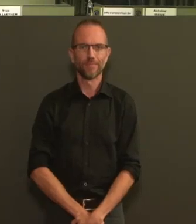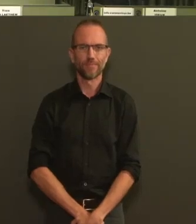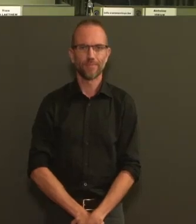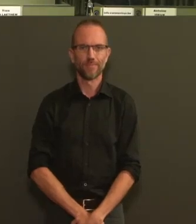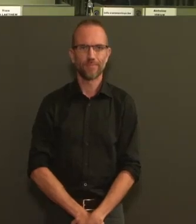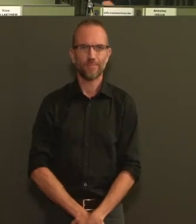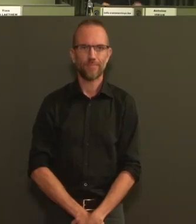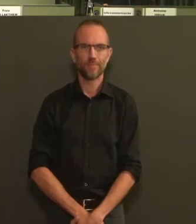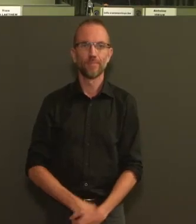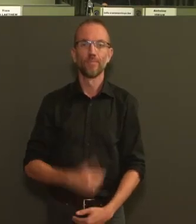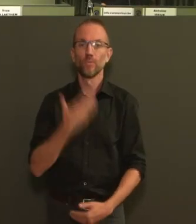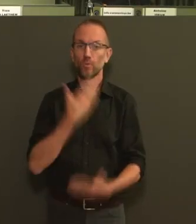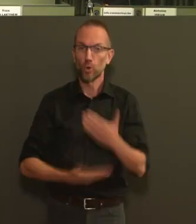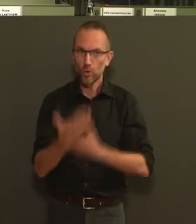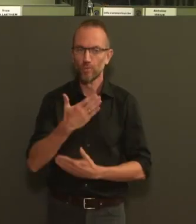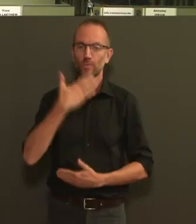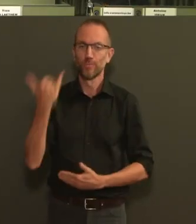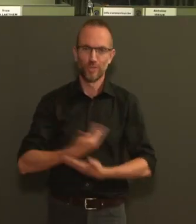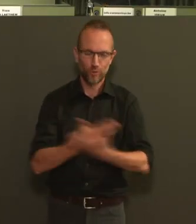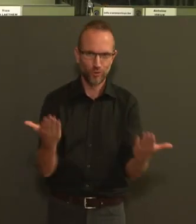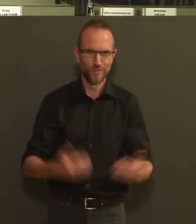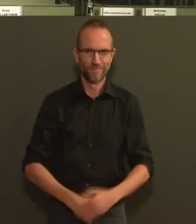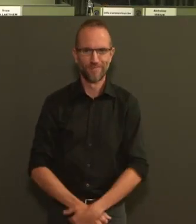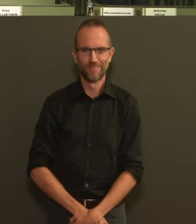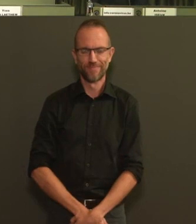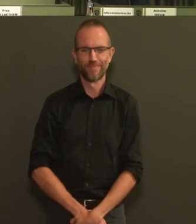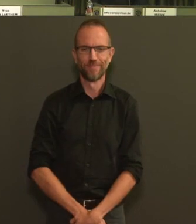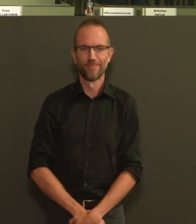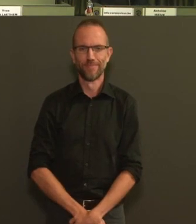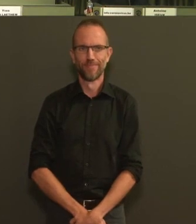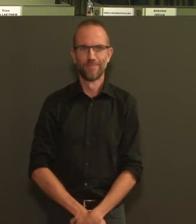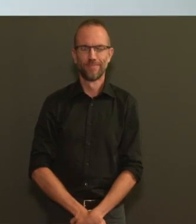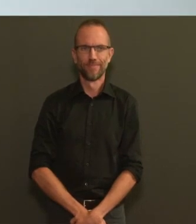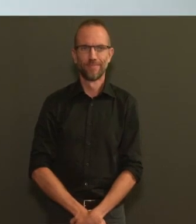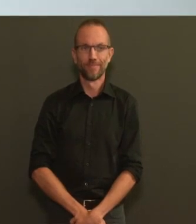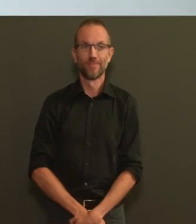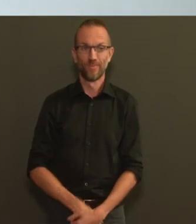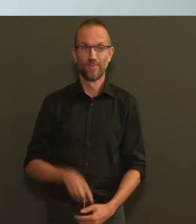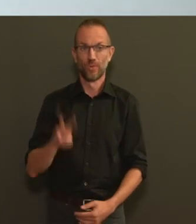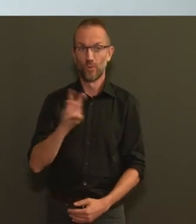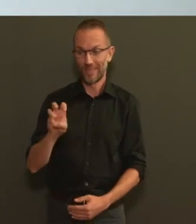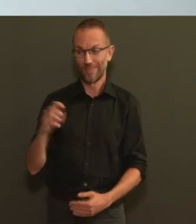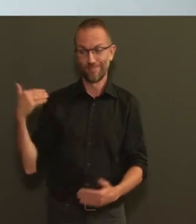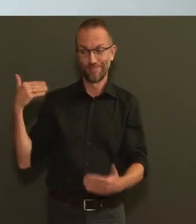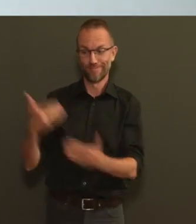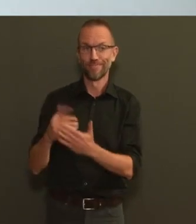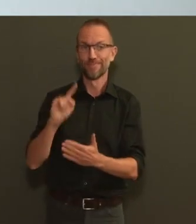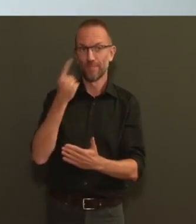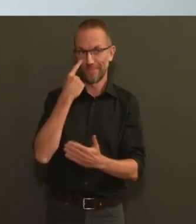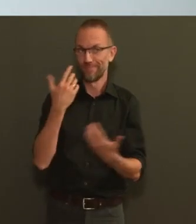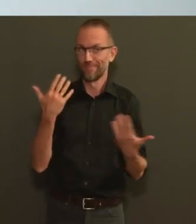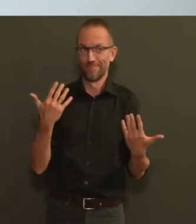Goedendag iedereen, bonjour à toutes, bonjour à tous. Alors vous l'avez entendu ce week-end et malheureusement nous ne pouvons que confirmer